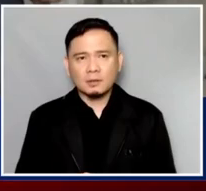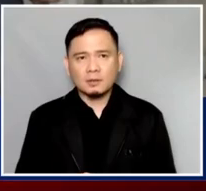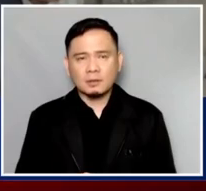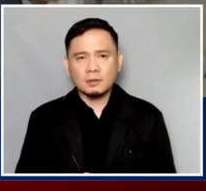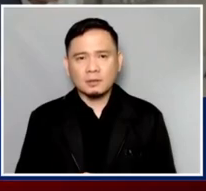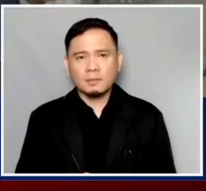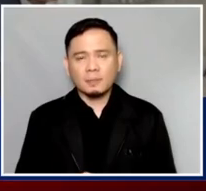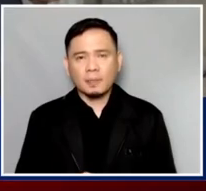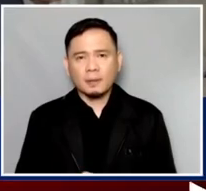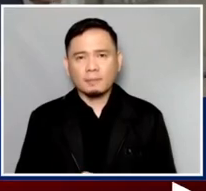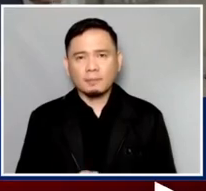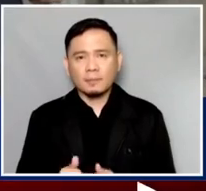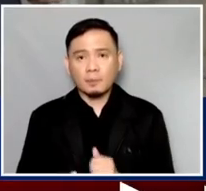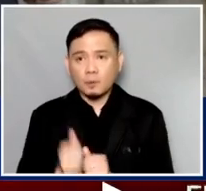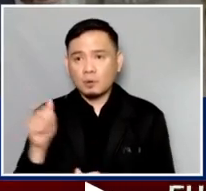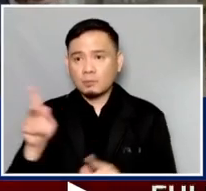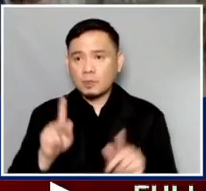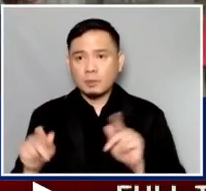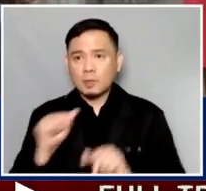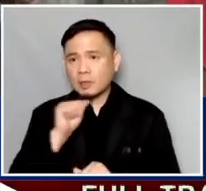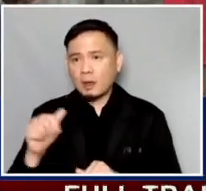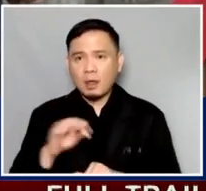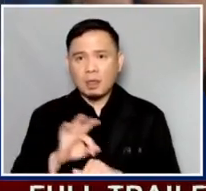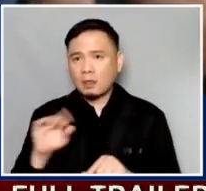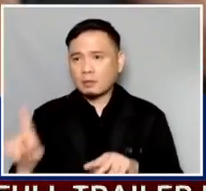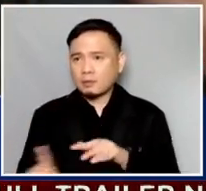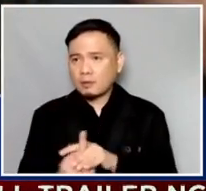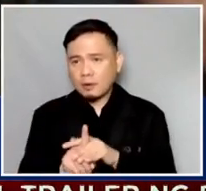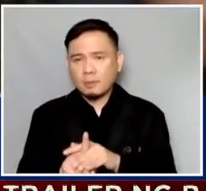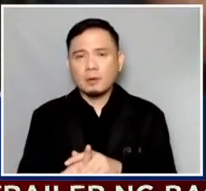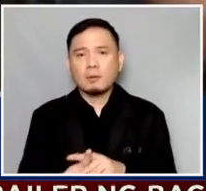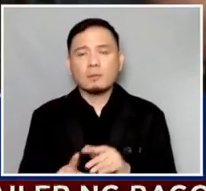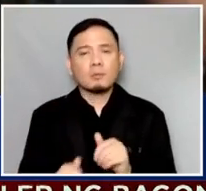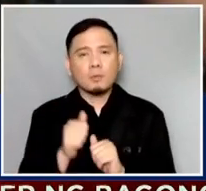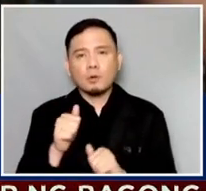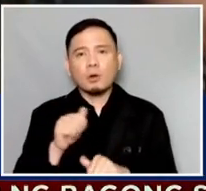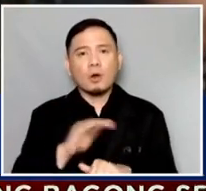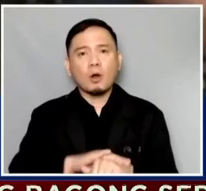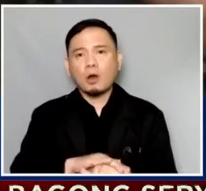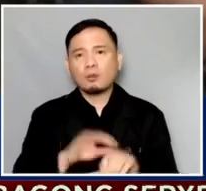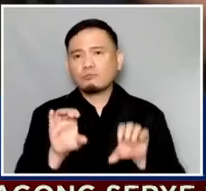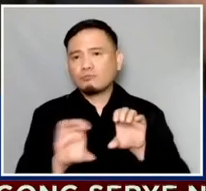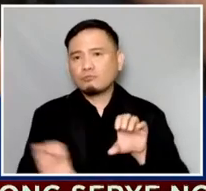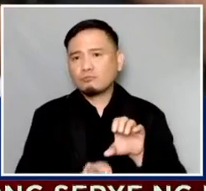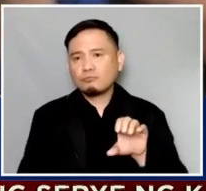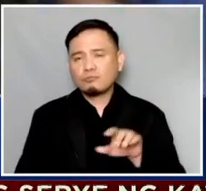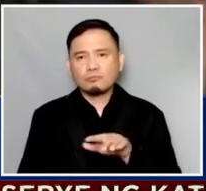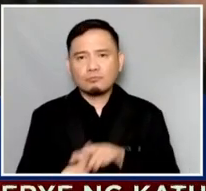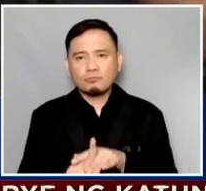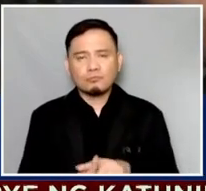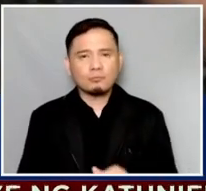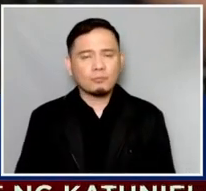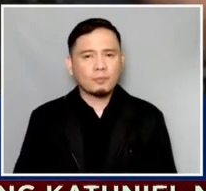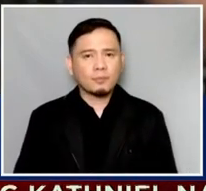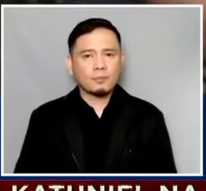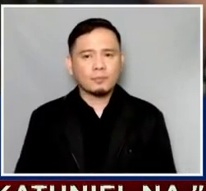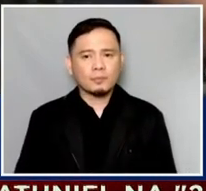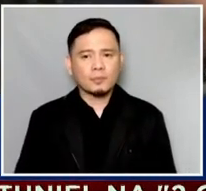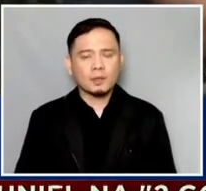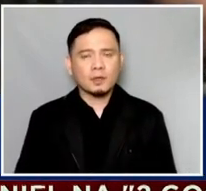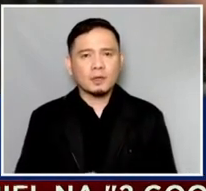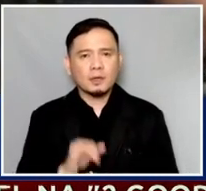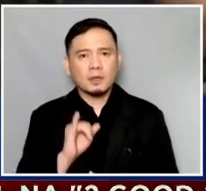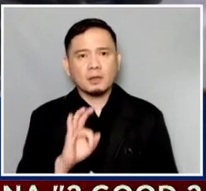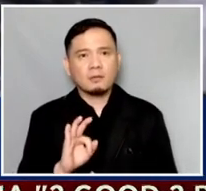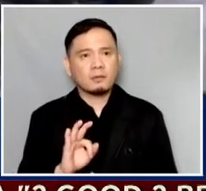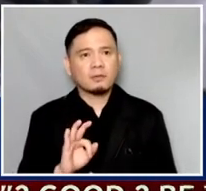po namin physically. Sila po ay umattend virtually. Hindi naman po siguro ganun yung isang komisyon na may away o may gulo kung hindi